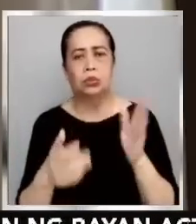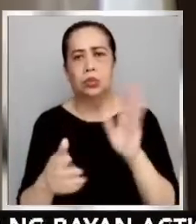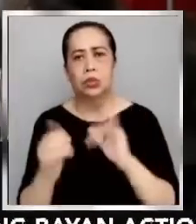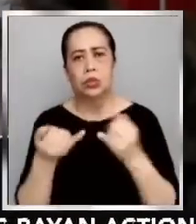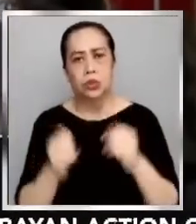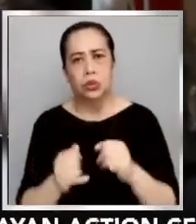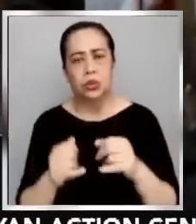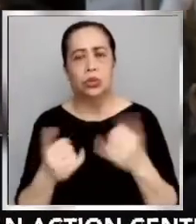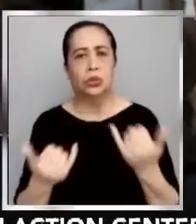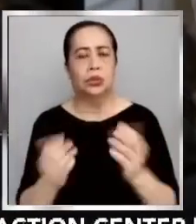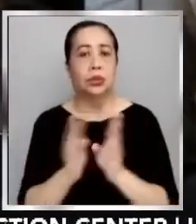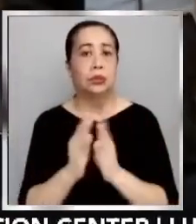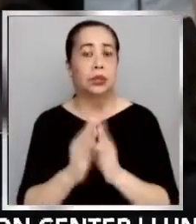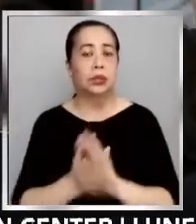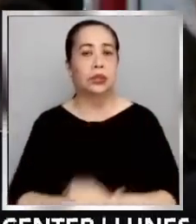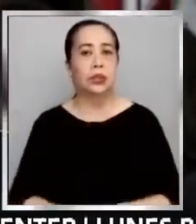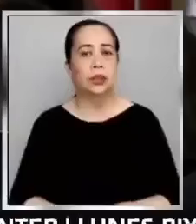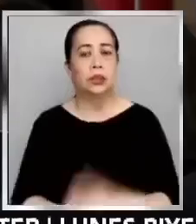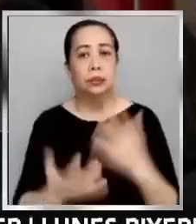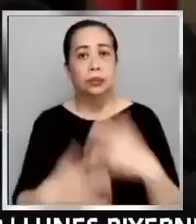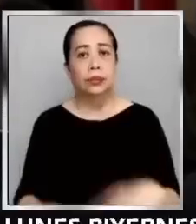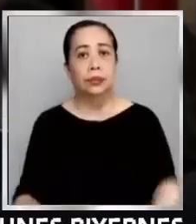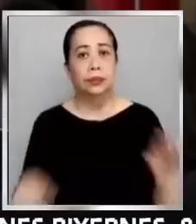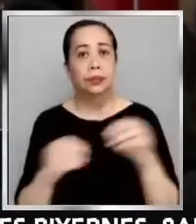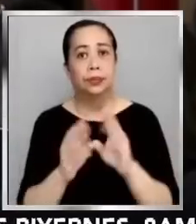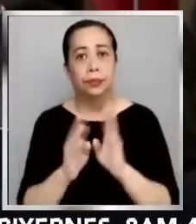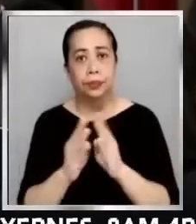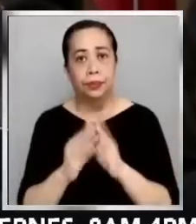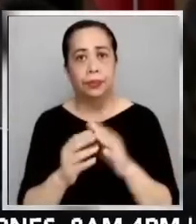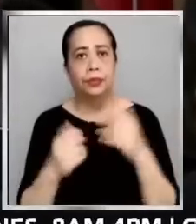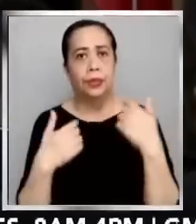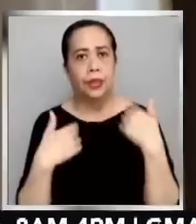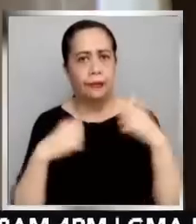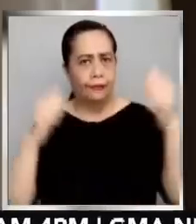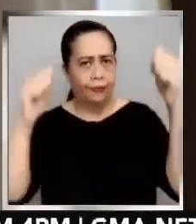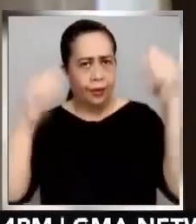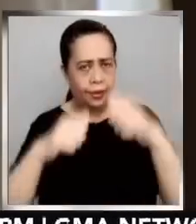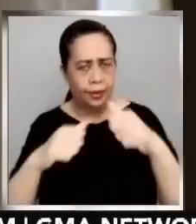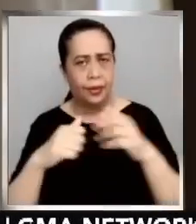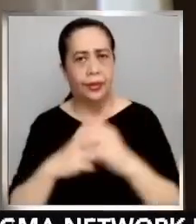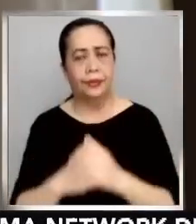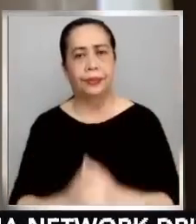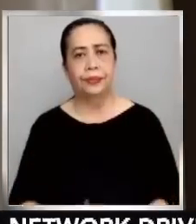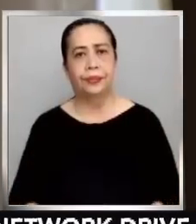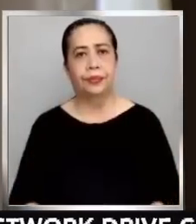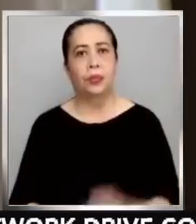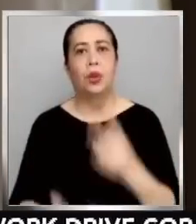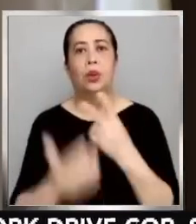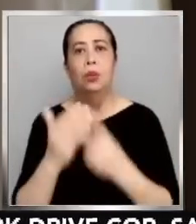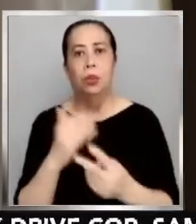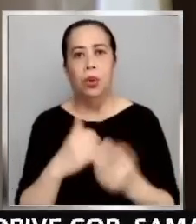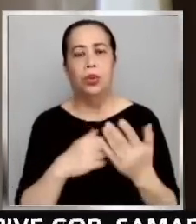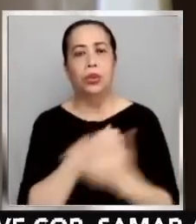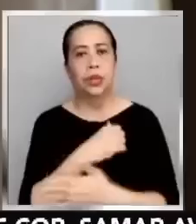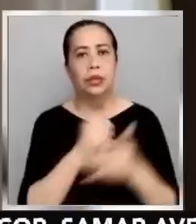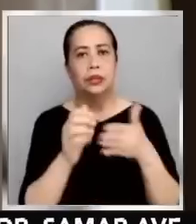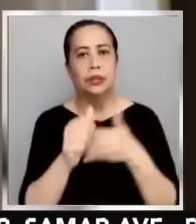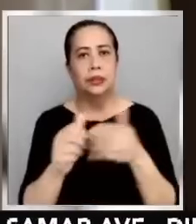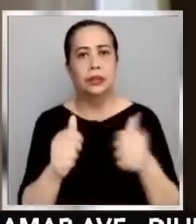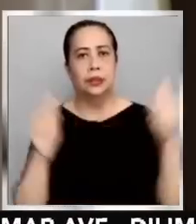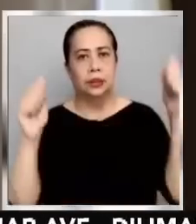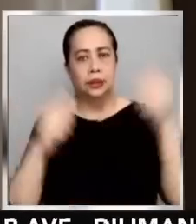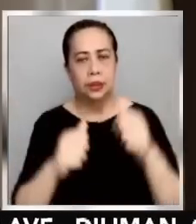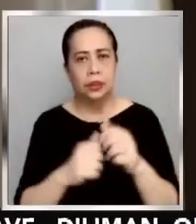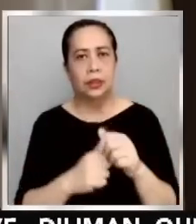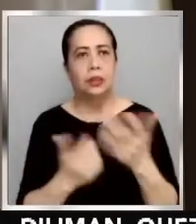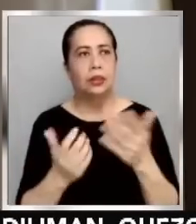meeting. Sa pagtatapos ng pulong, may napagkasunduan naman. Both our countries' leaders agreed that maritime